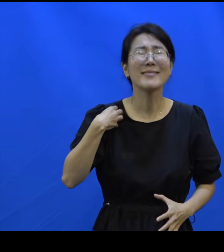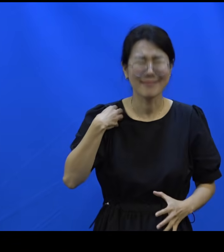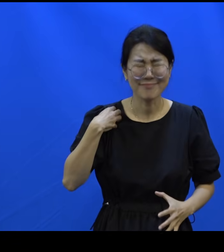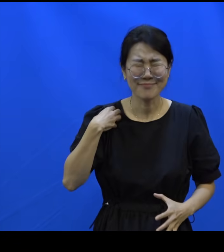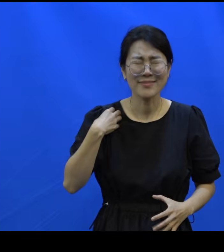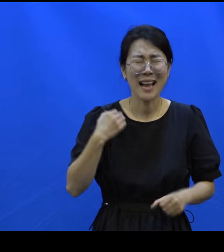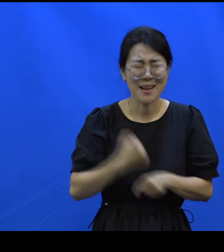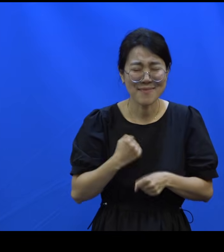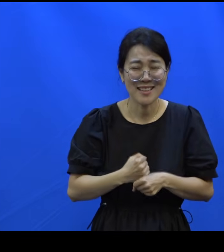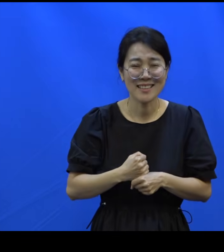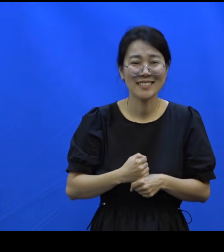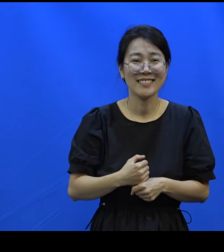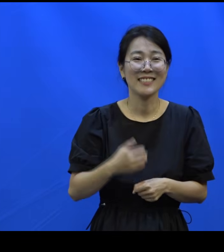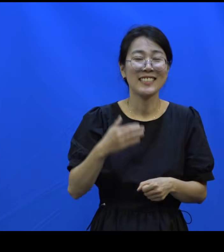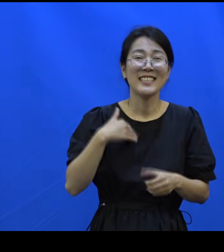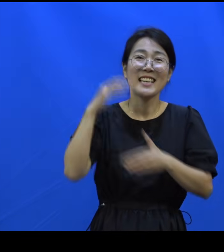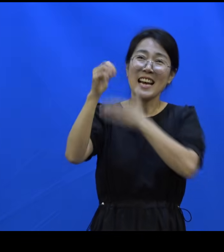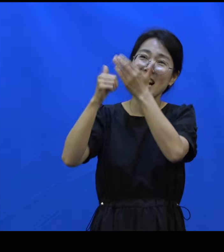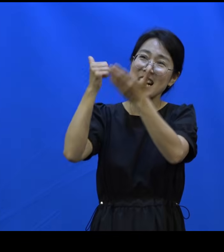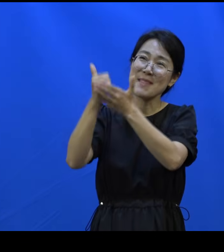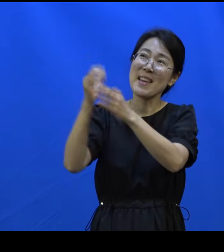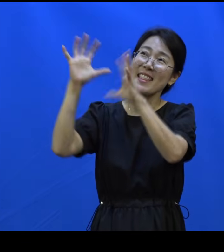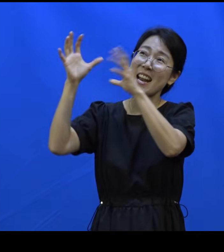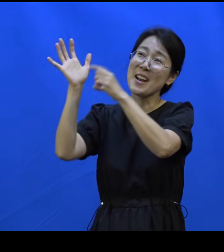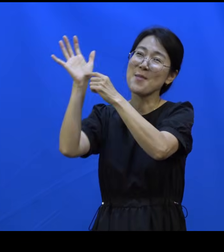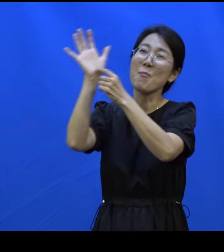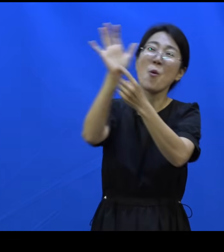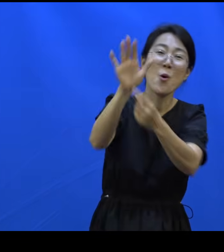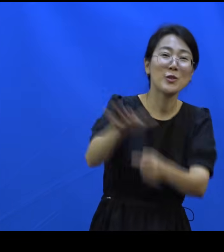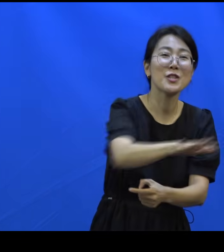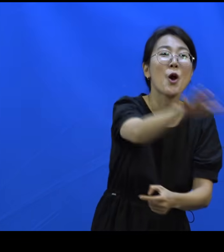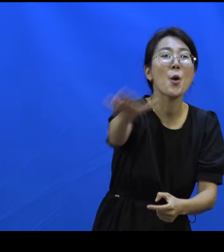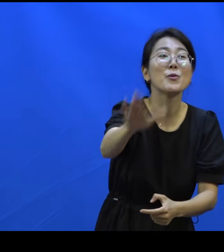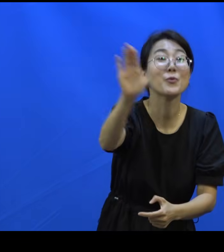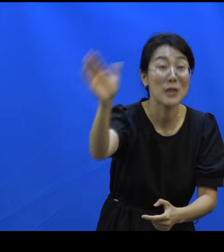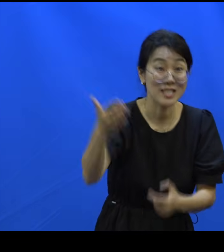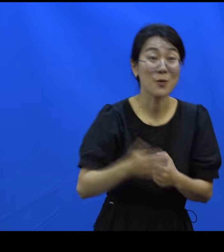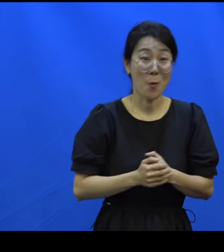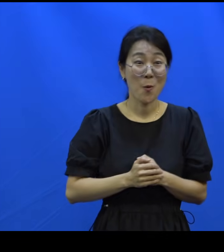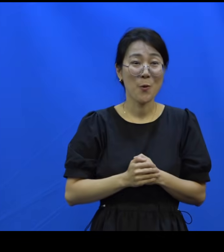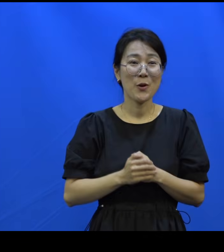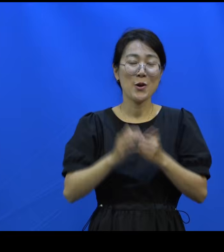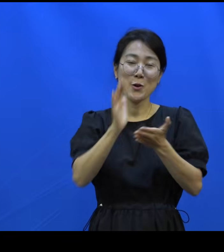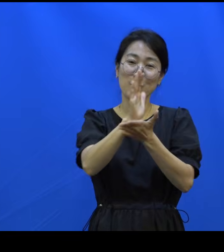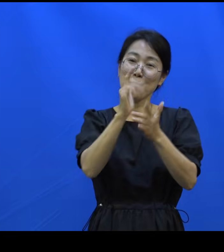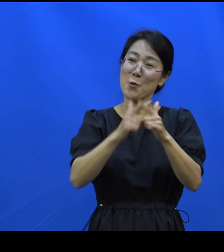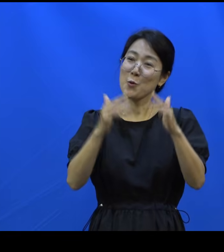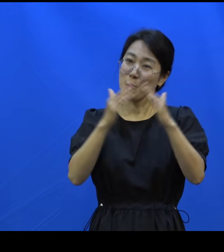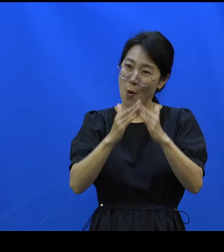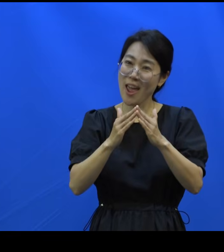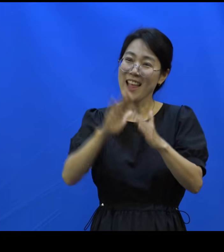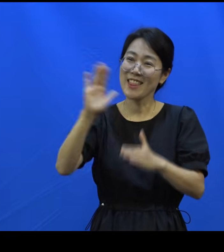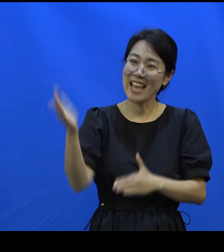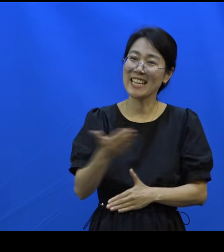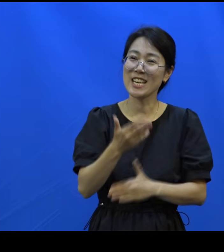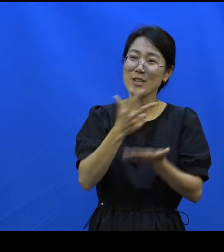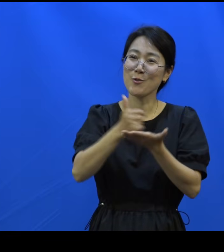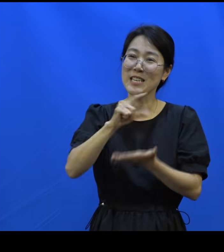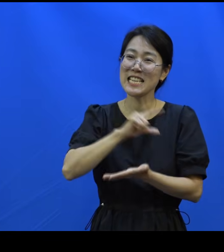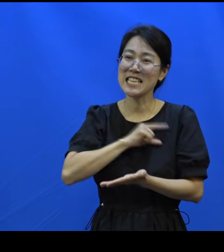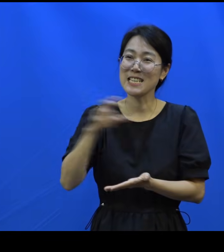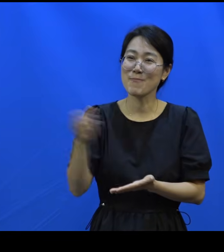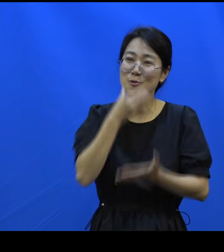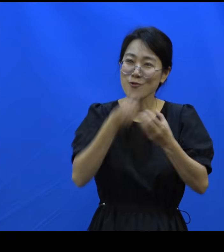하나님의 나라를 보여주는 믿음의 주역들로 쓰임받는 여러분들 되시고 우리 수영로 교회 되기를 주님의